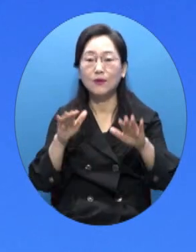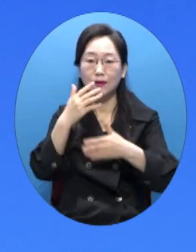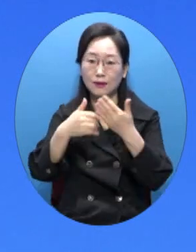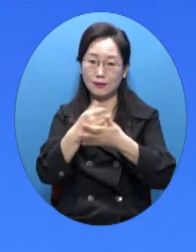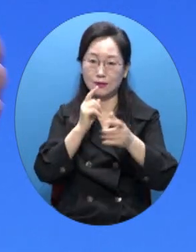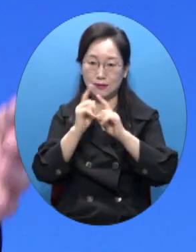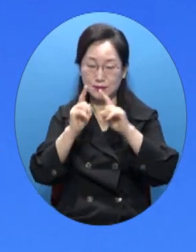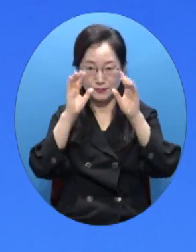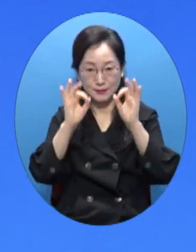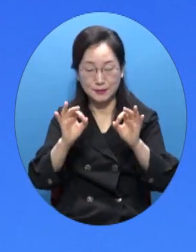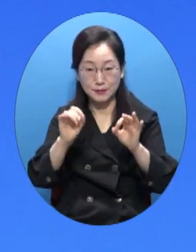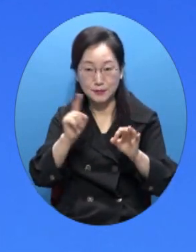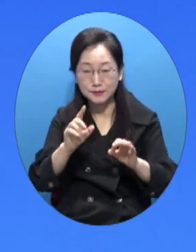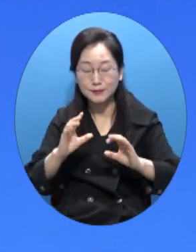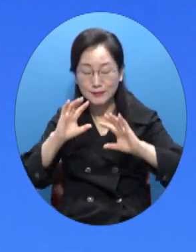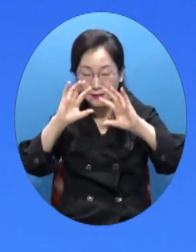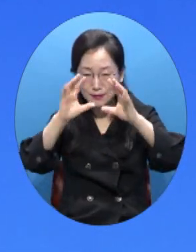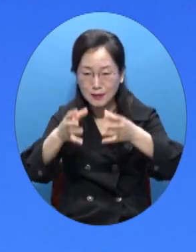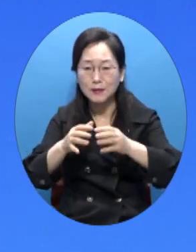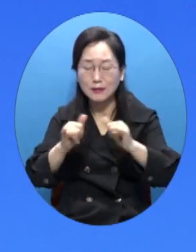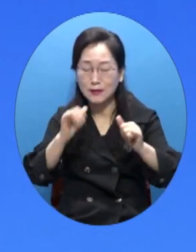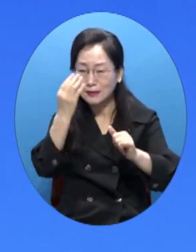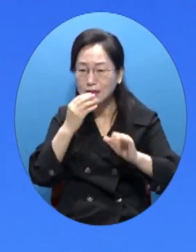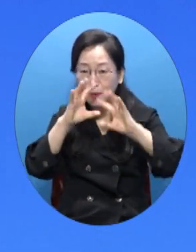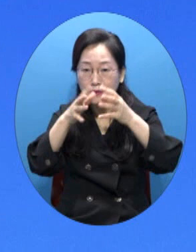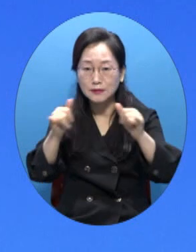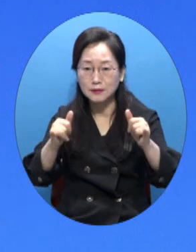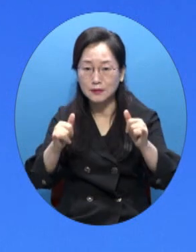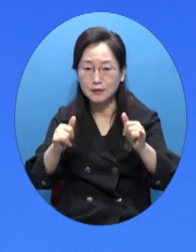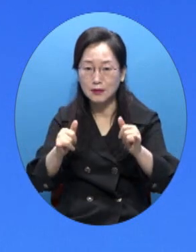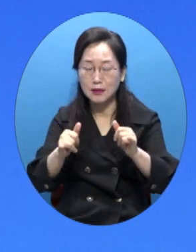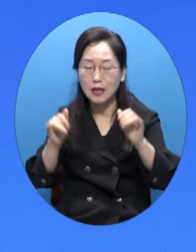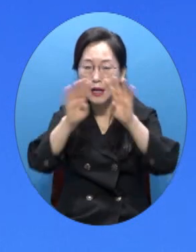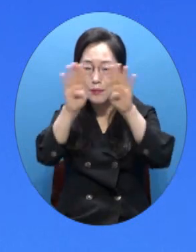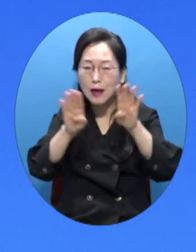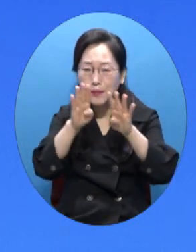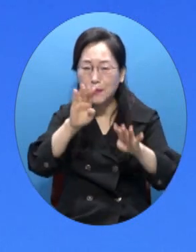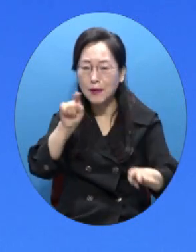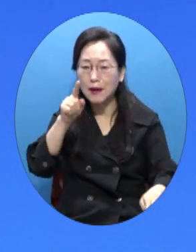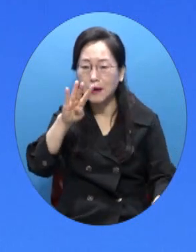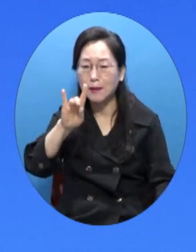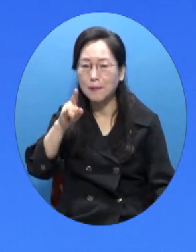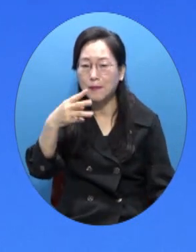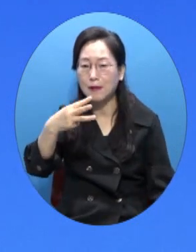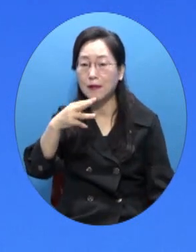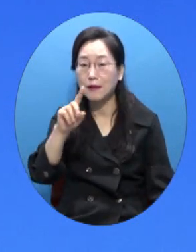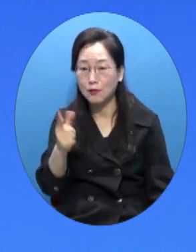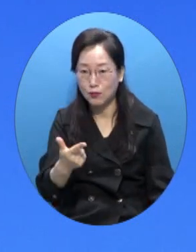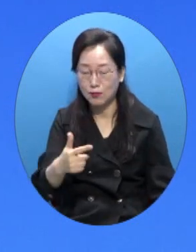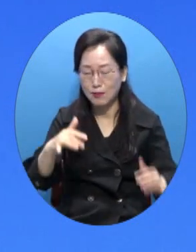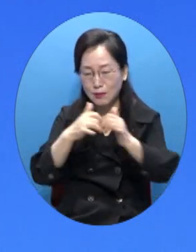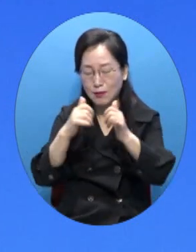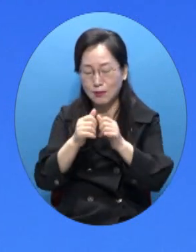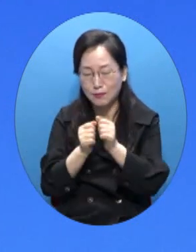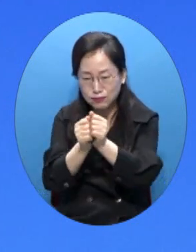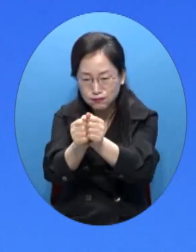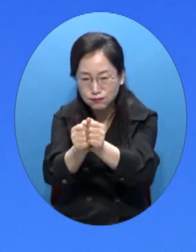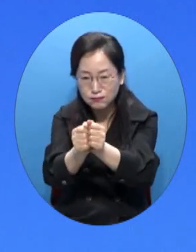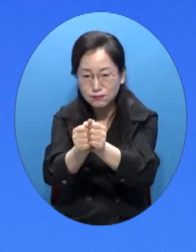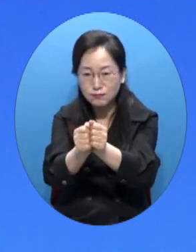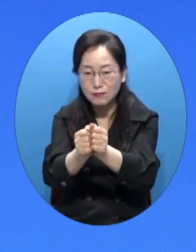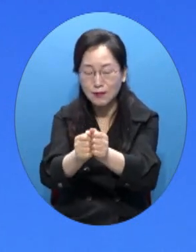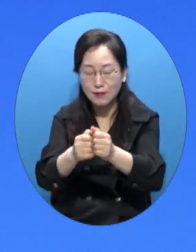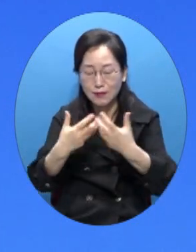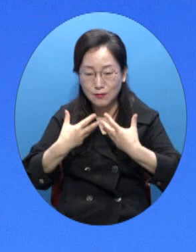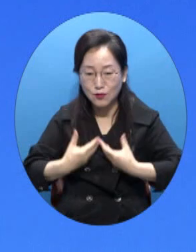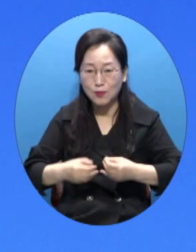말씀은 이스라엘 백성들이 바벨론에 포로로 끌려가서 절망 가운데 있을 때 주신 하나님의 축복의